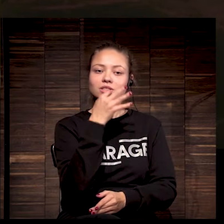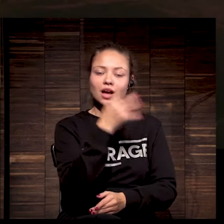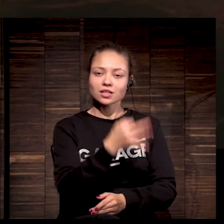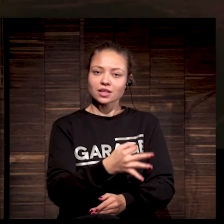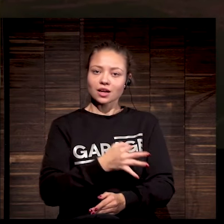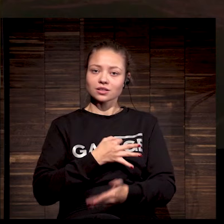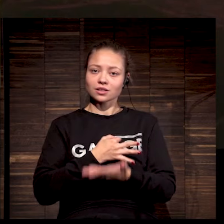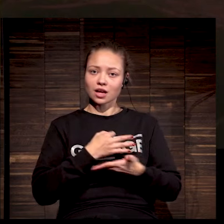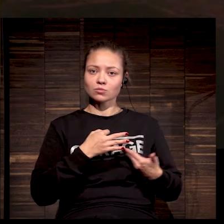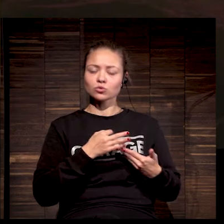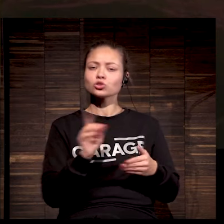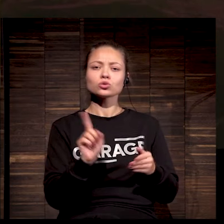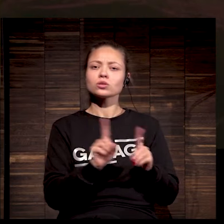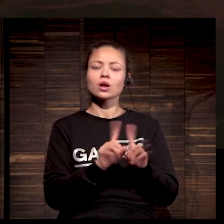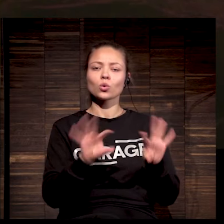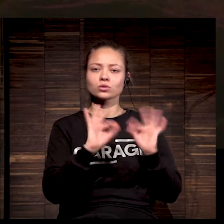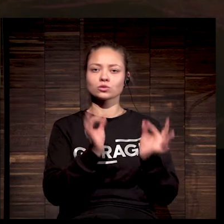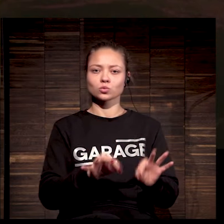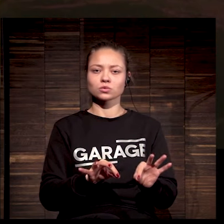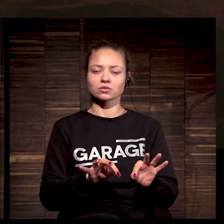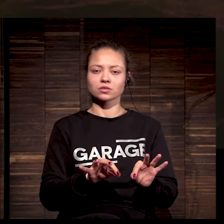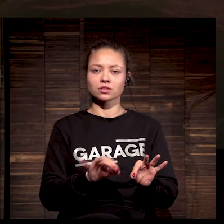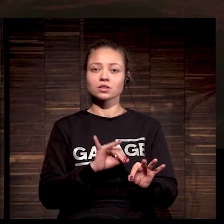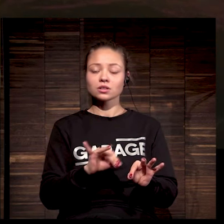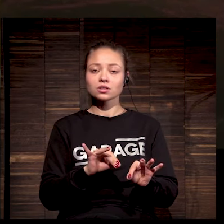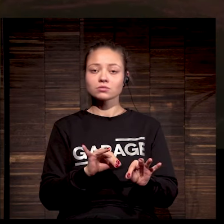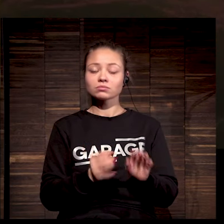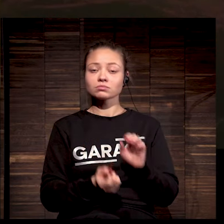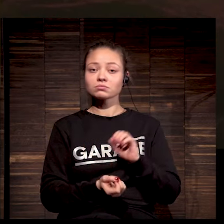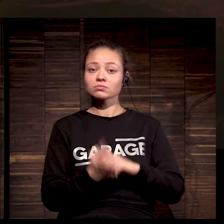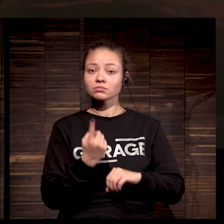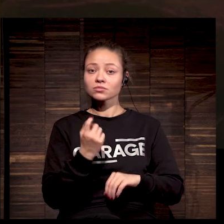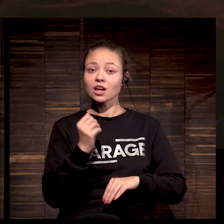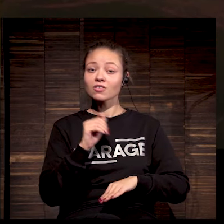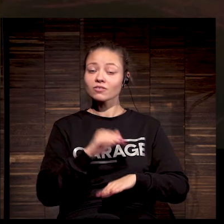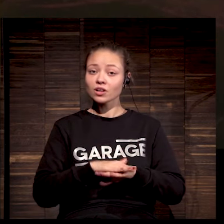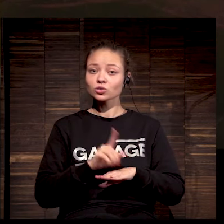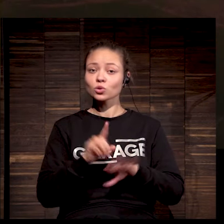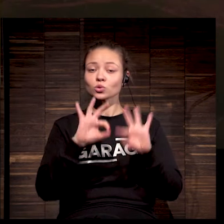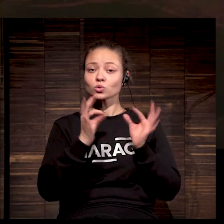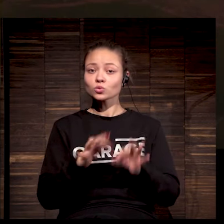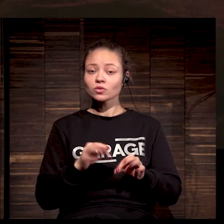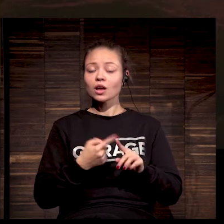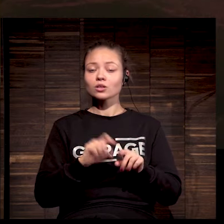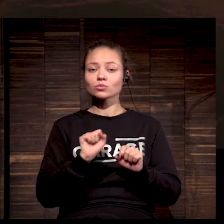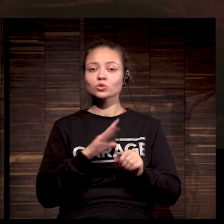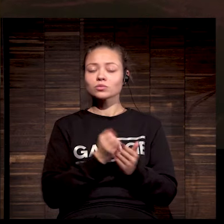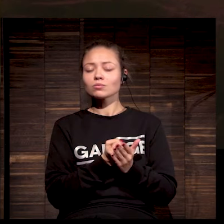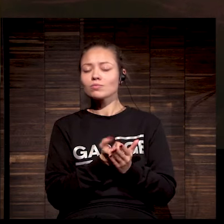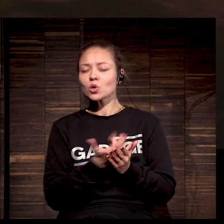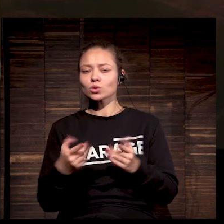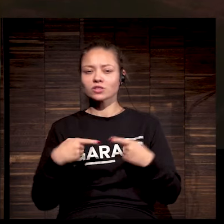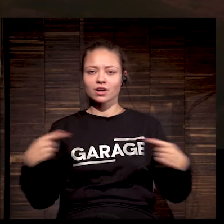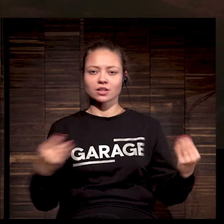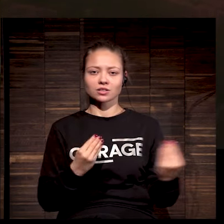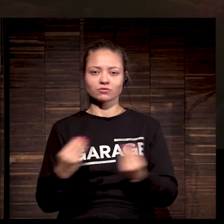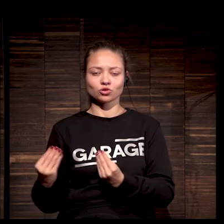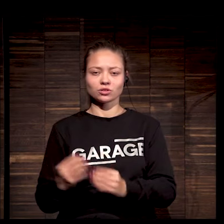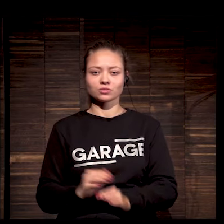что такое искусство и оказывается что искусством быть может быть множество разных вещей